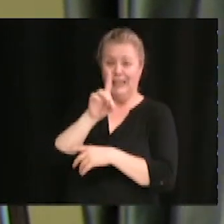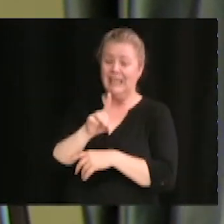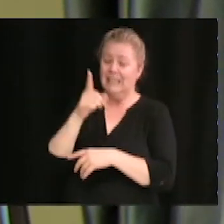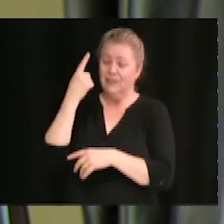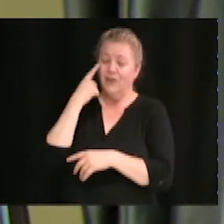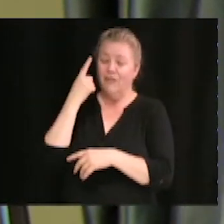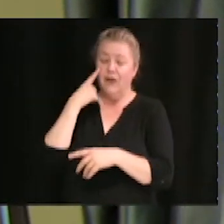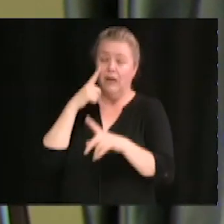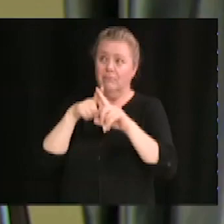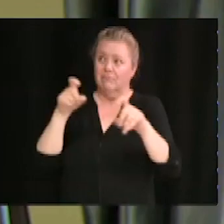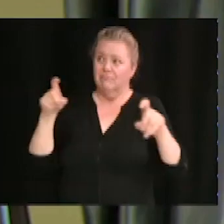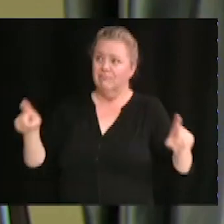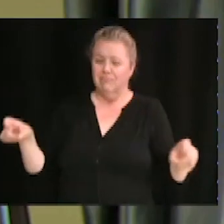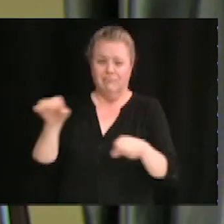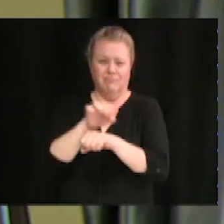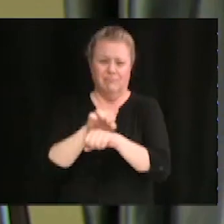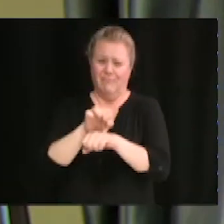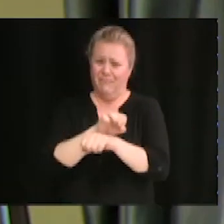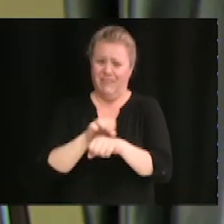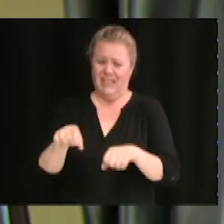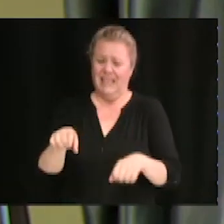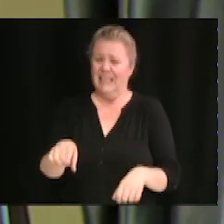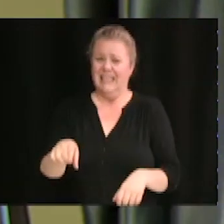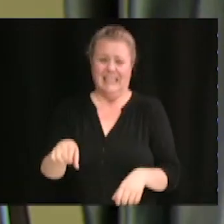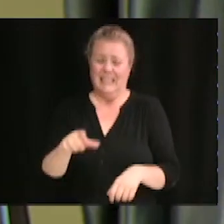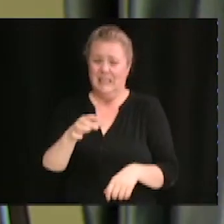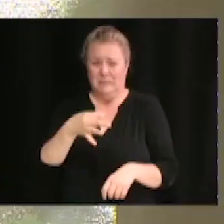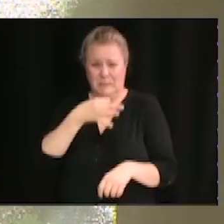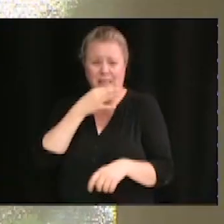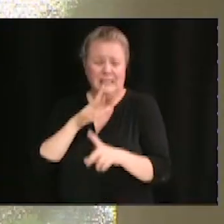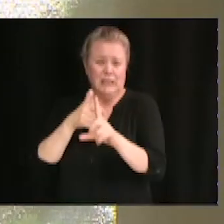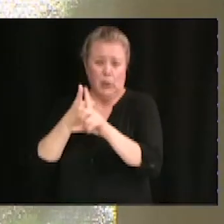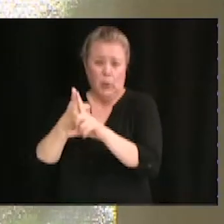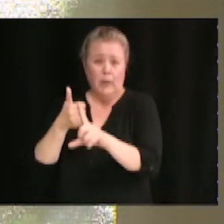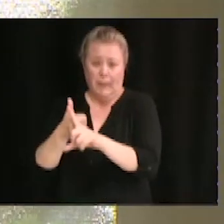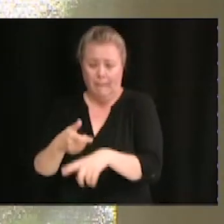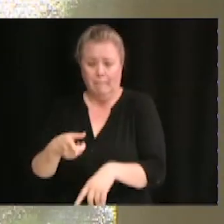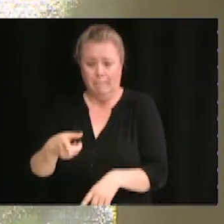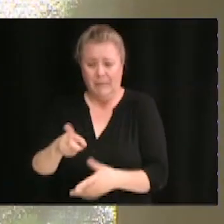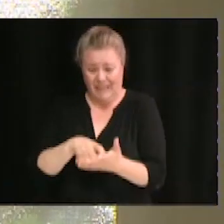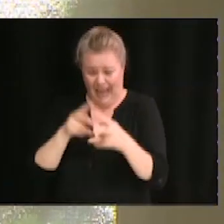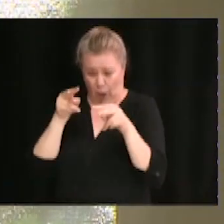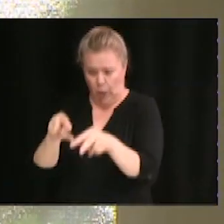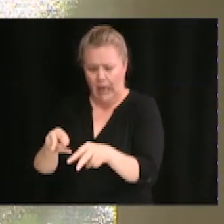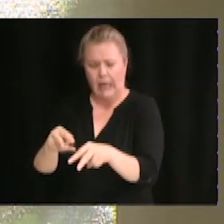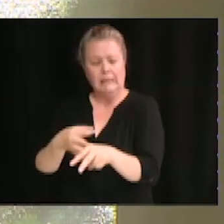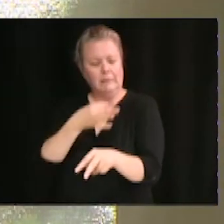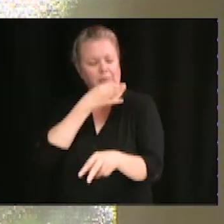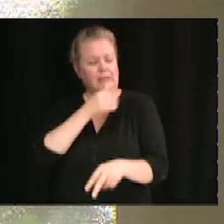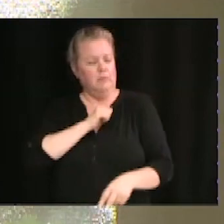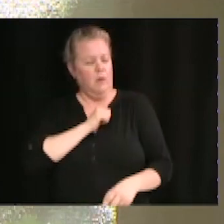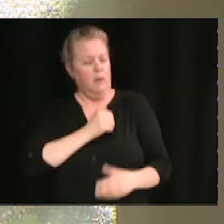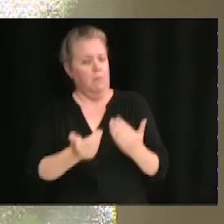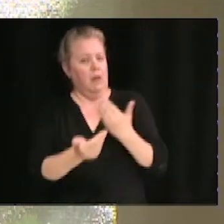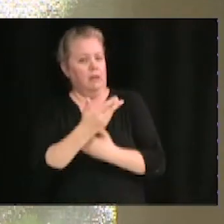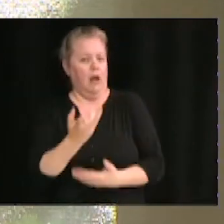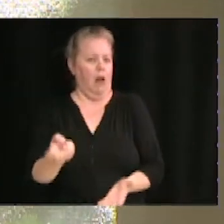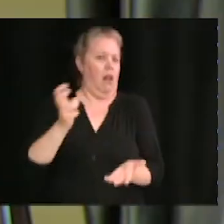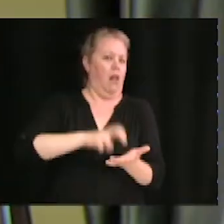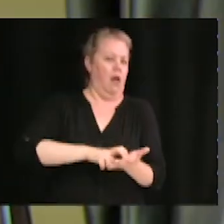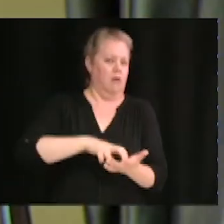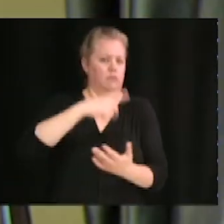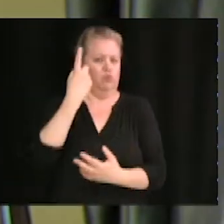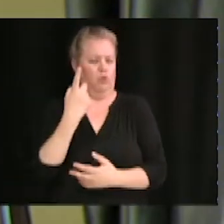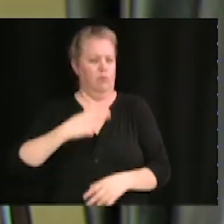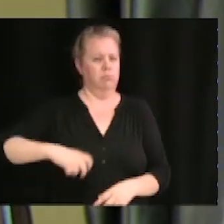Donc, il me rappelle aussi que je me lève le matin, puis je peux me déplacer. Je suis privilégié. Avec Handicap Action, donc 50 % vont là. RAS,